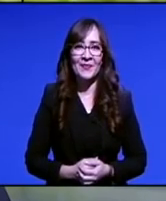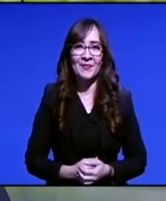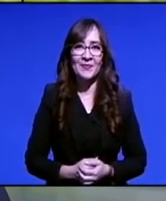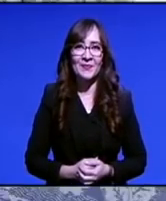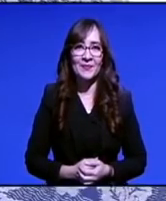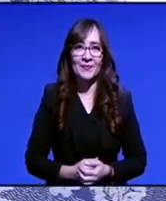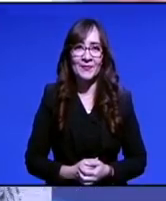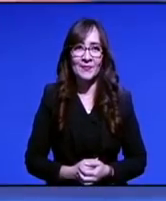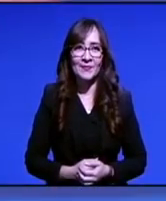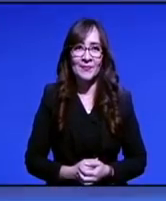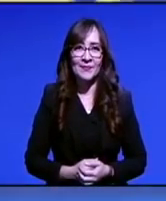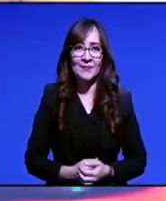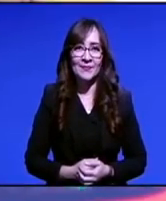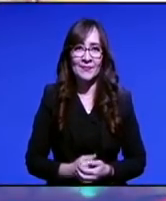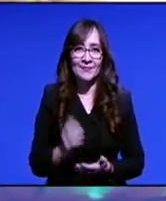datang.